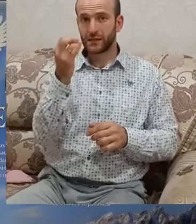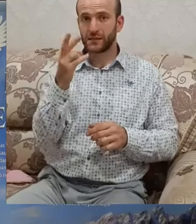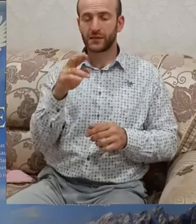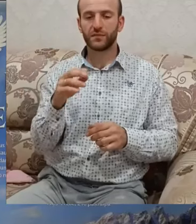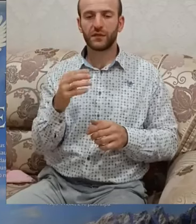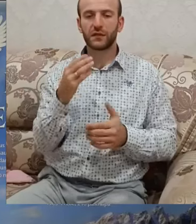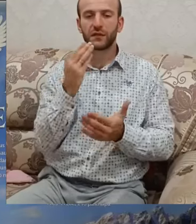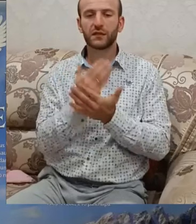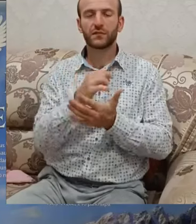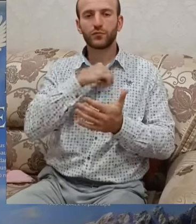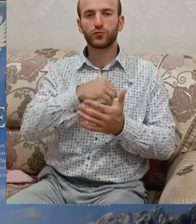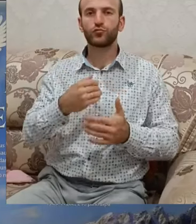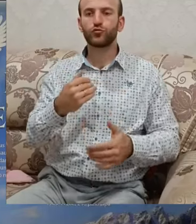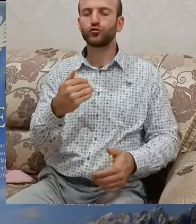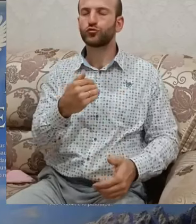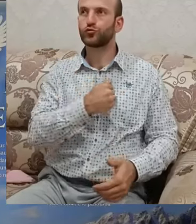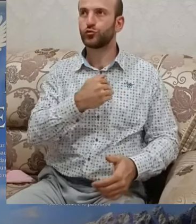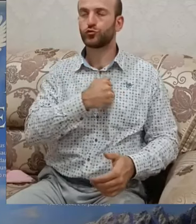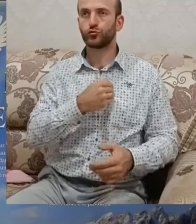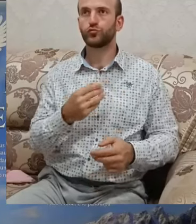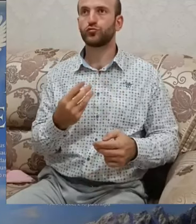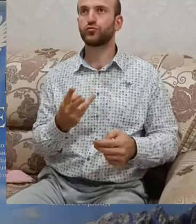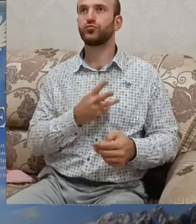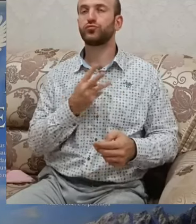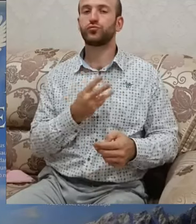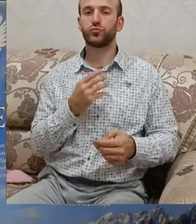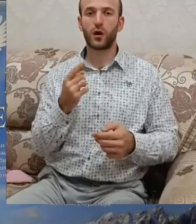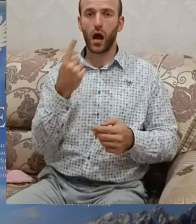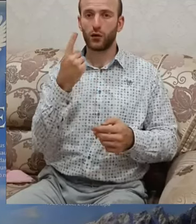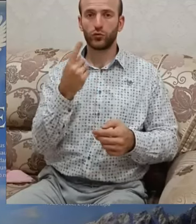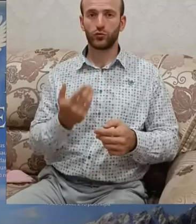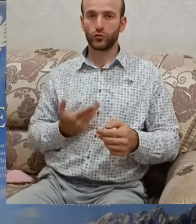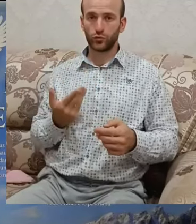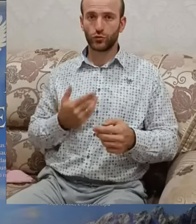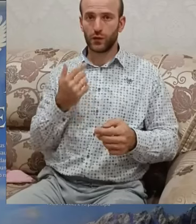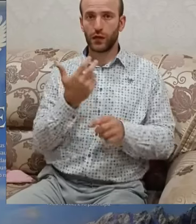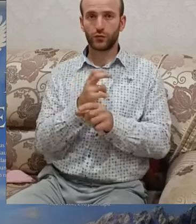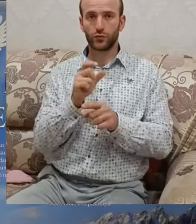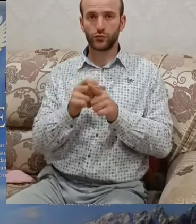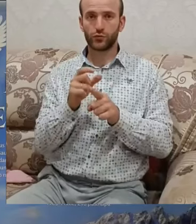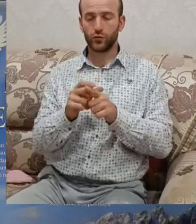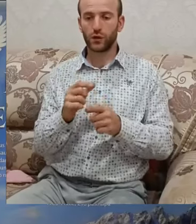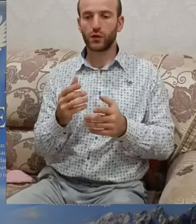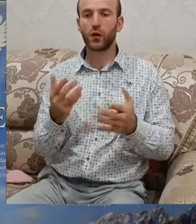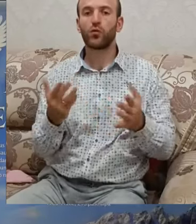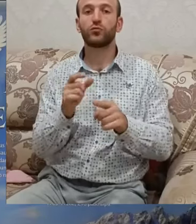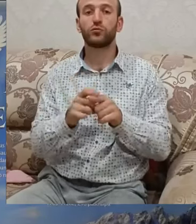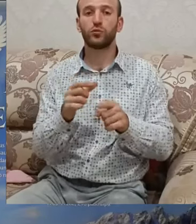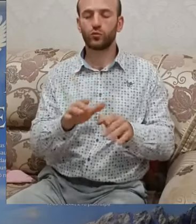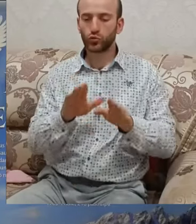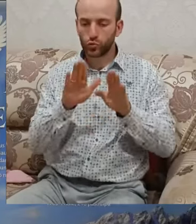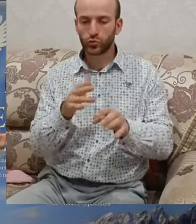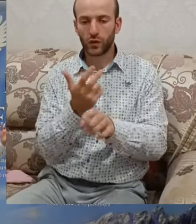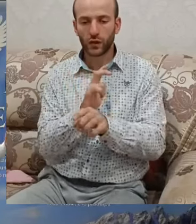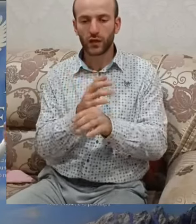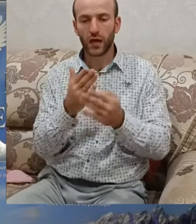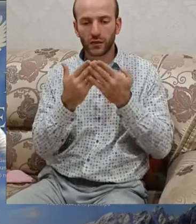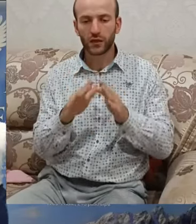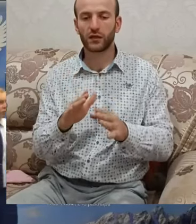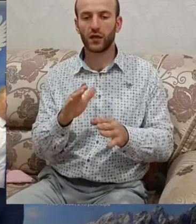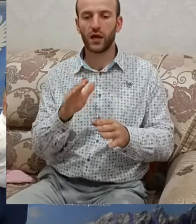этим словом. Каким словом? Apreikštų šios valandos žinioje. Которое открыто в послании этого часа. Koks